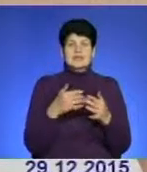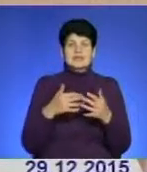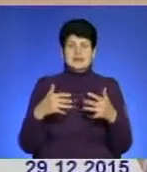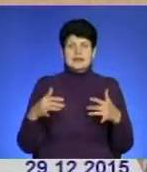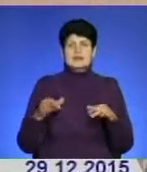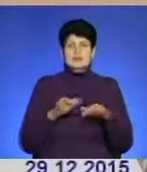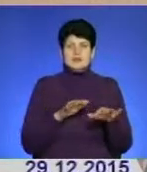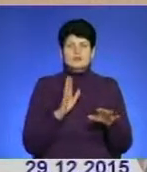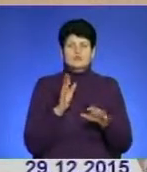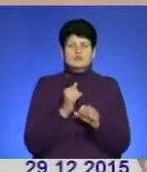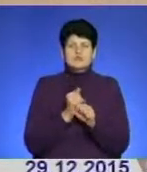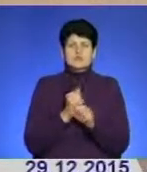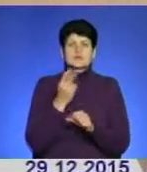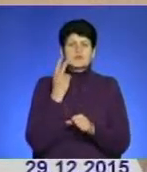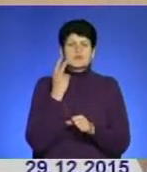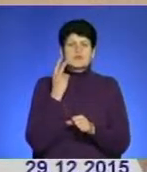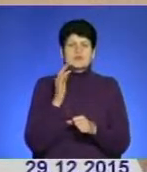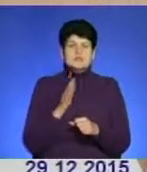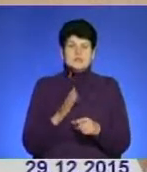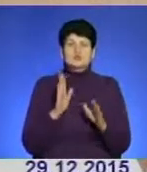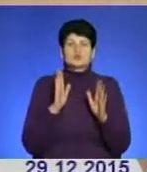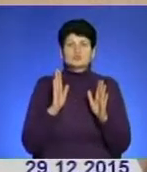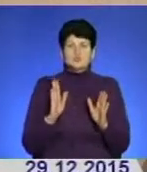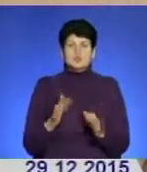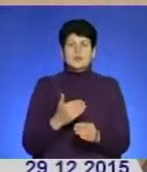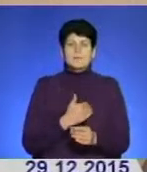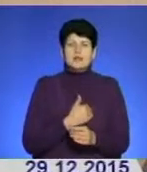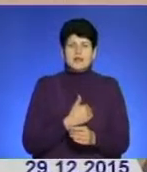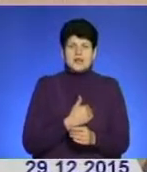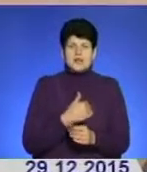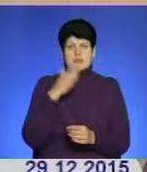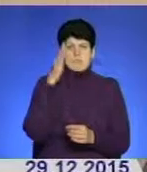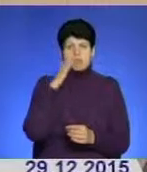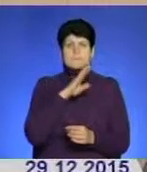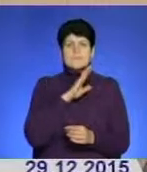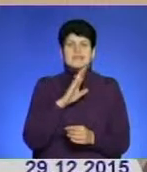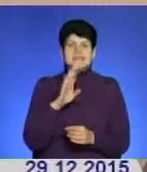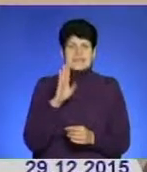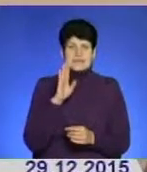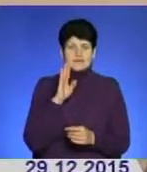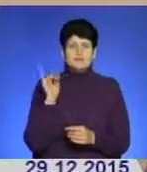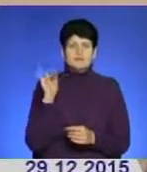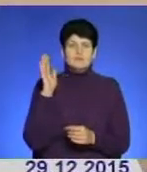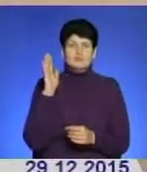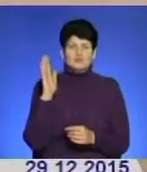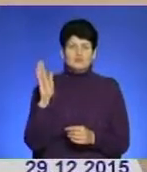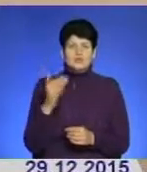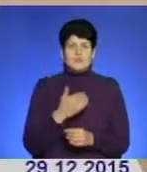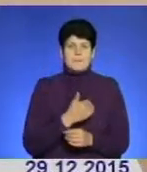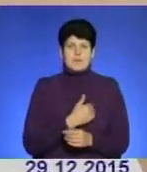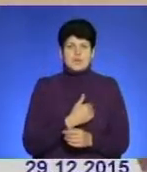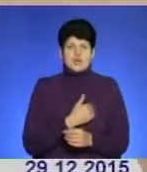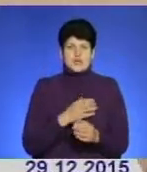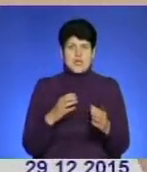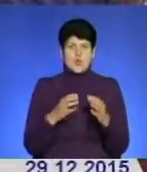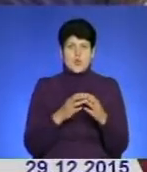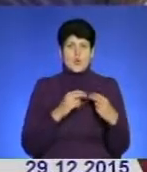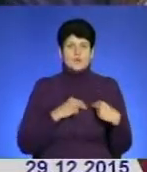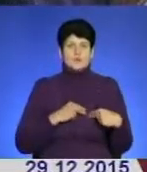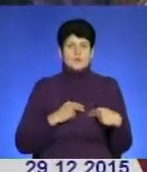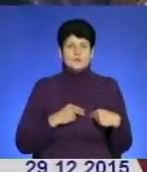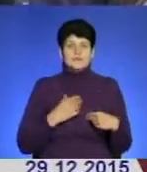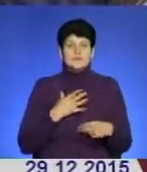робитися постійно. Якщо тільки буде бажання батьків і буде бажання колективу. І